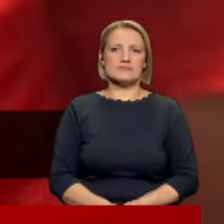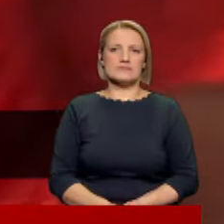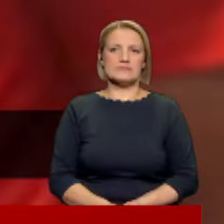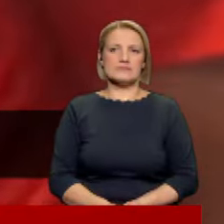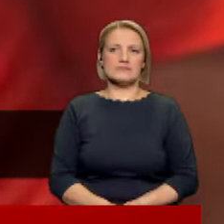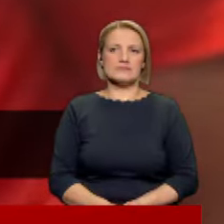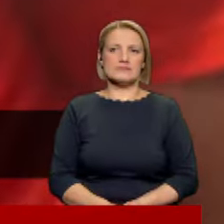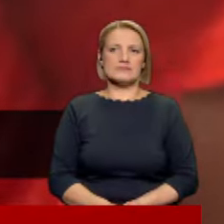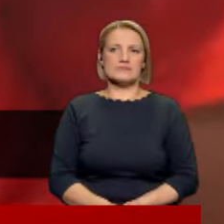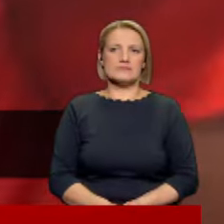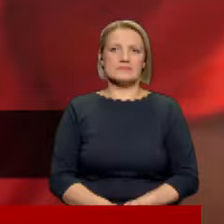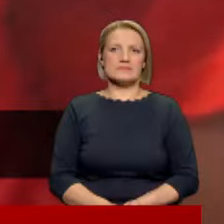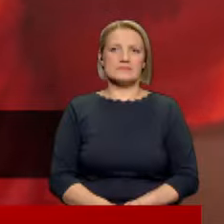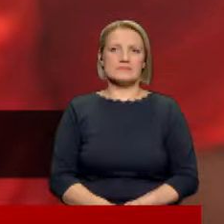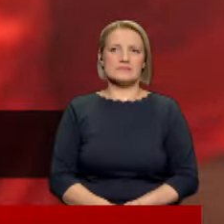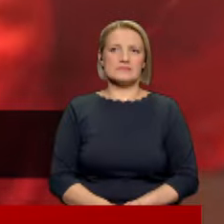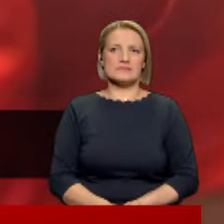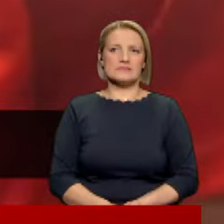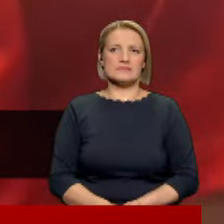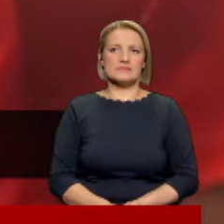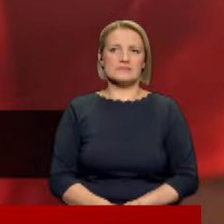Teşekkürler, sağ olun Cumhurbaşkanım.